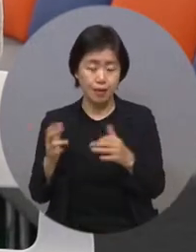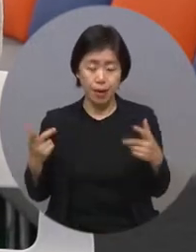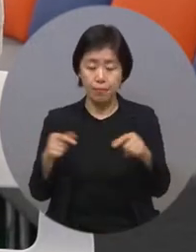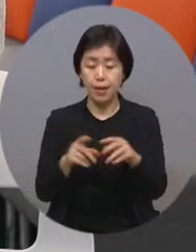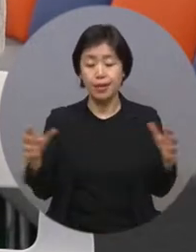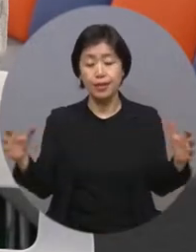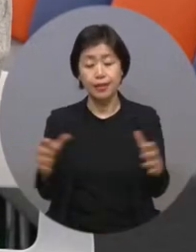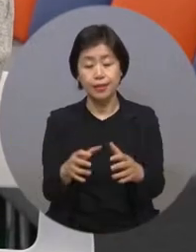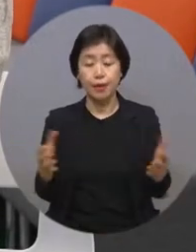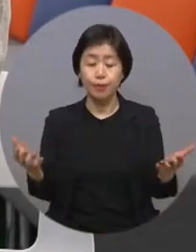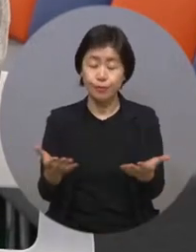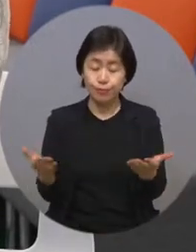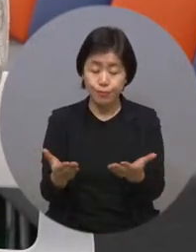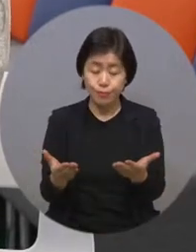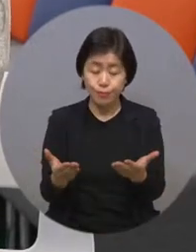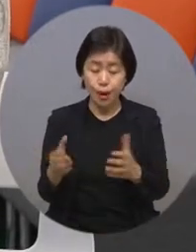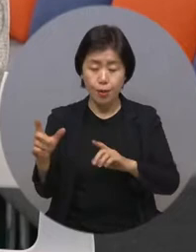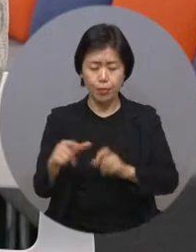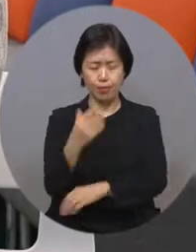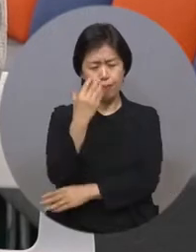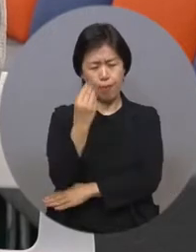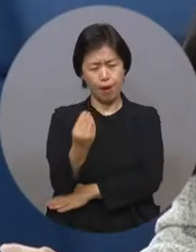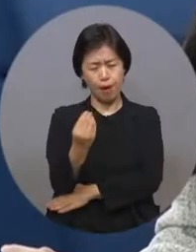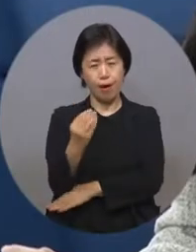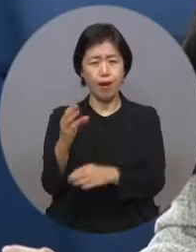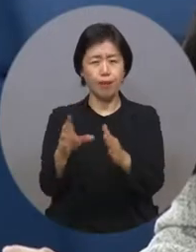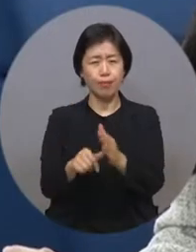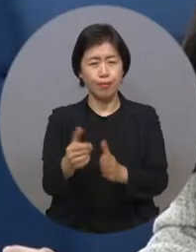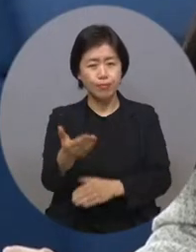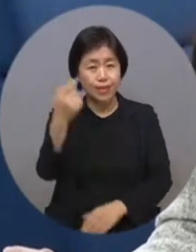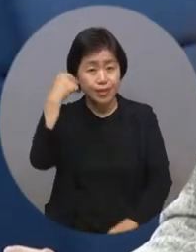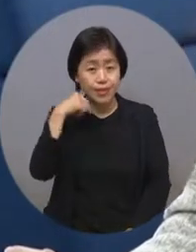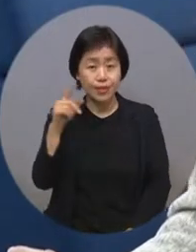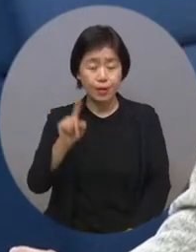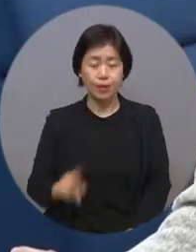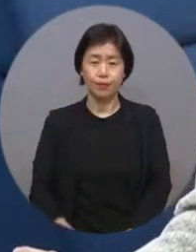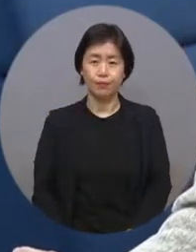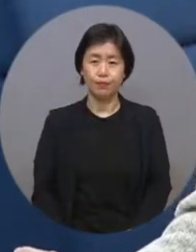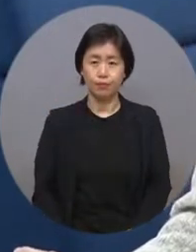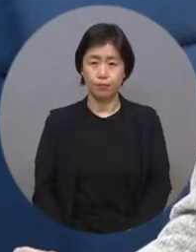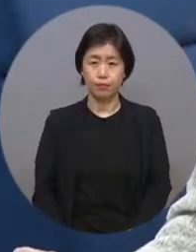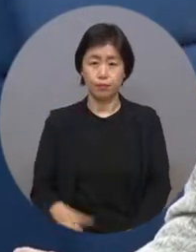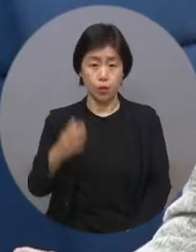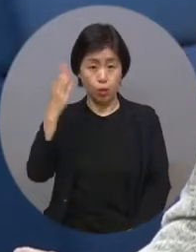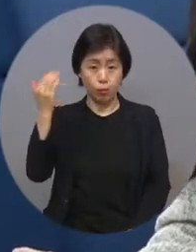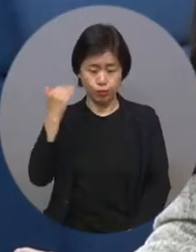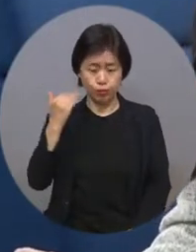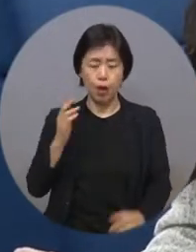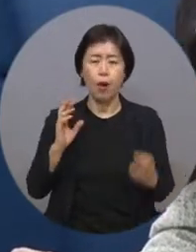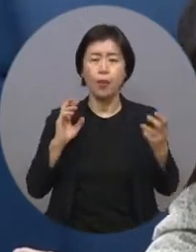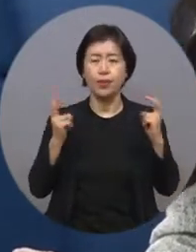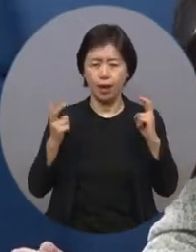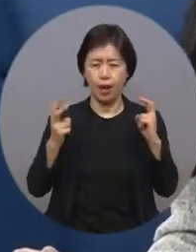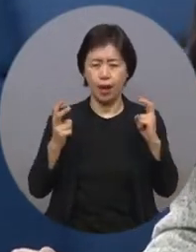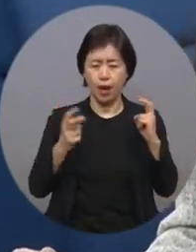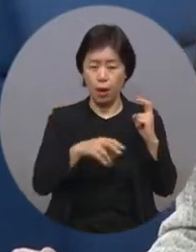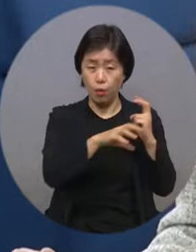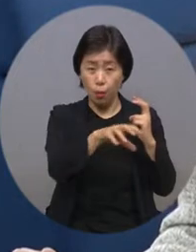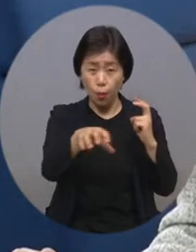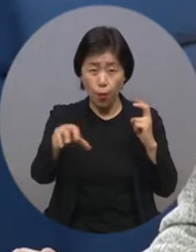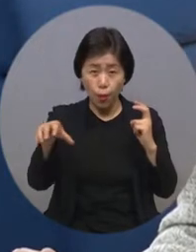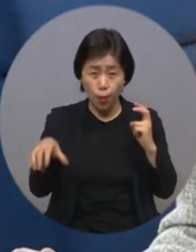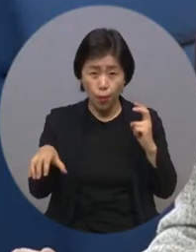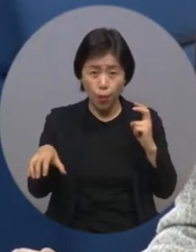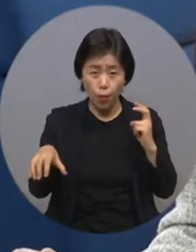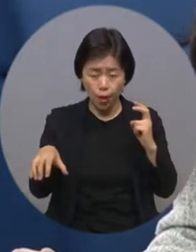보면서 네네. 조금 어떤 생각이 드시는지. 글쎄 우리 이 기업들이 네. 그런 편견을 좀 빼고 더욱더